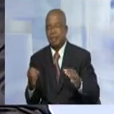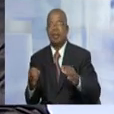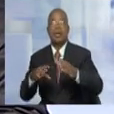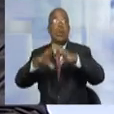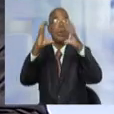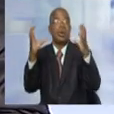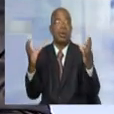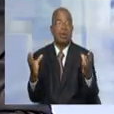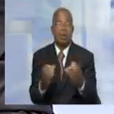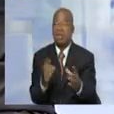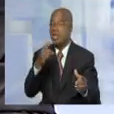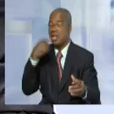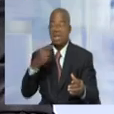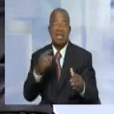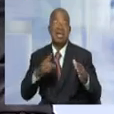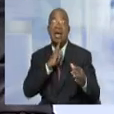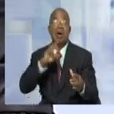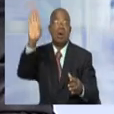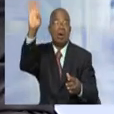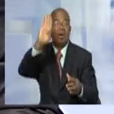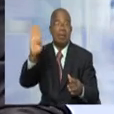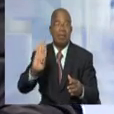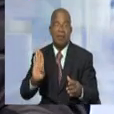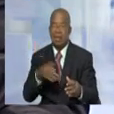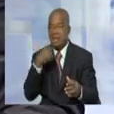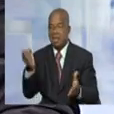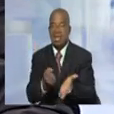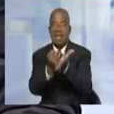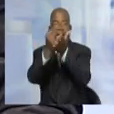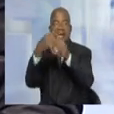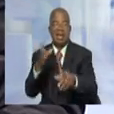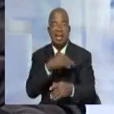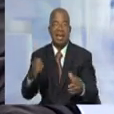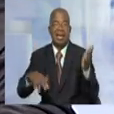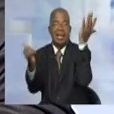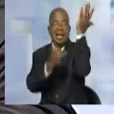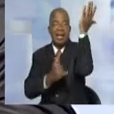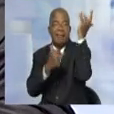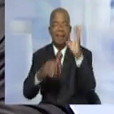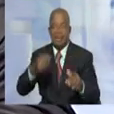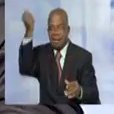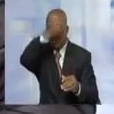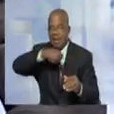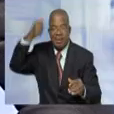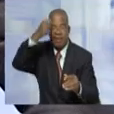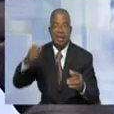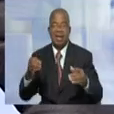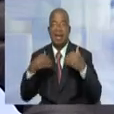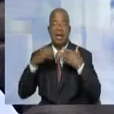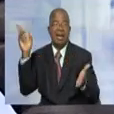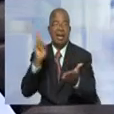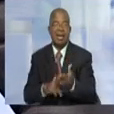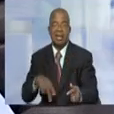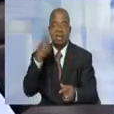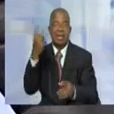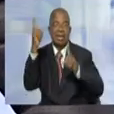coopération économique basé au Bénin et qui accompagne les États africains membres dans leur processus de développement a signé deux accords de